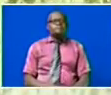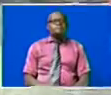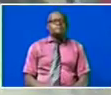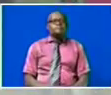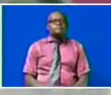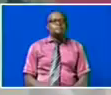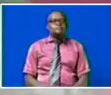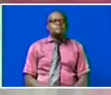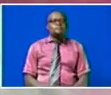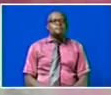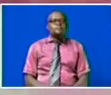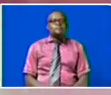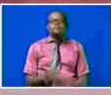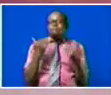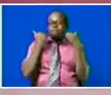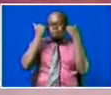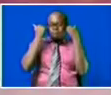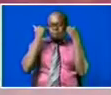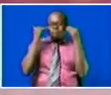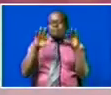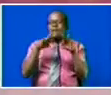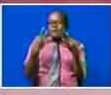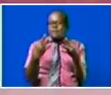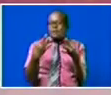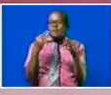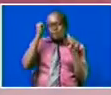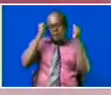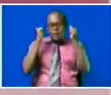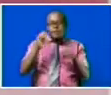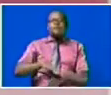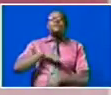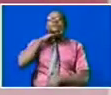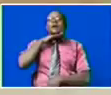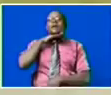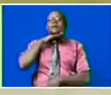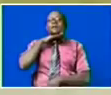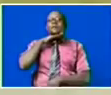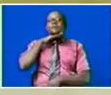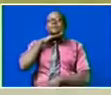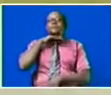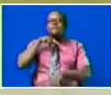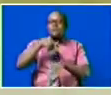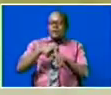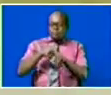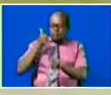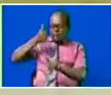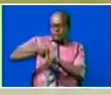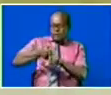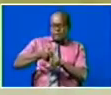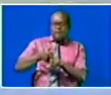ameshaniacha. Huzuni ya tanda kwa familia ya mwanajeshi aliyefariki katika shambulizi la doble nchini